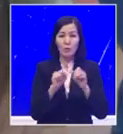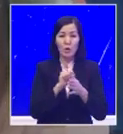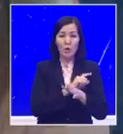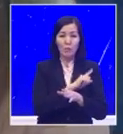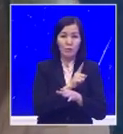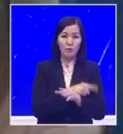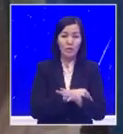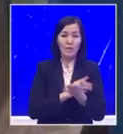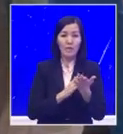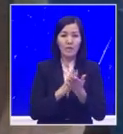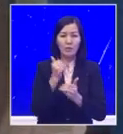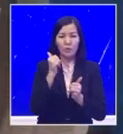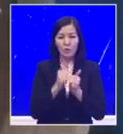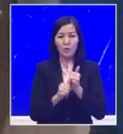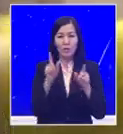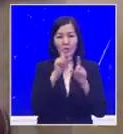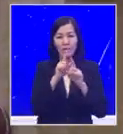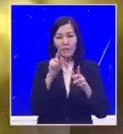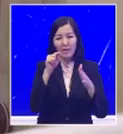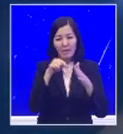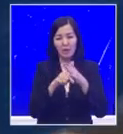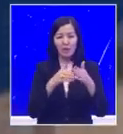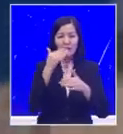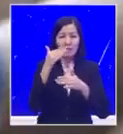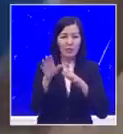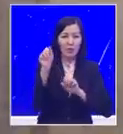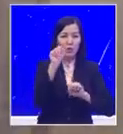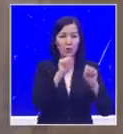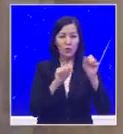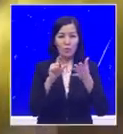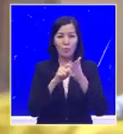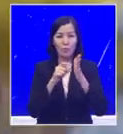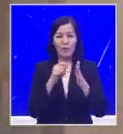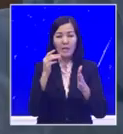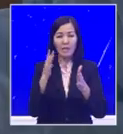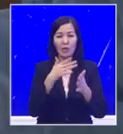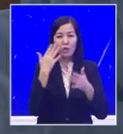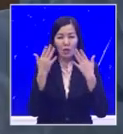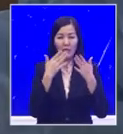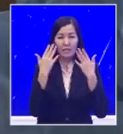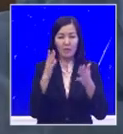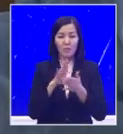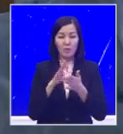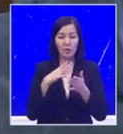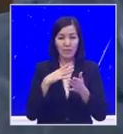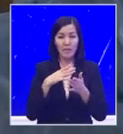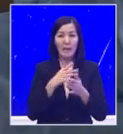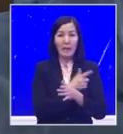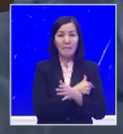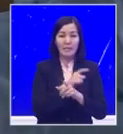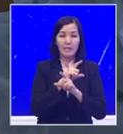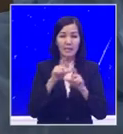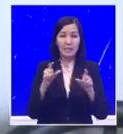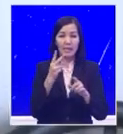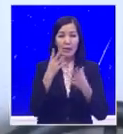күшейткен. Қызметкерлер күнделікті ғимарат іші сыртын залалсыздандырып, бөлмелерді желдетіп отырады. Ал медицина қызметкерлері күніне